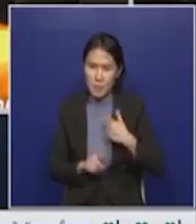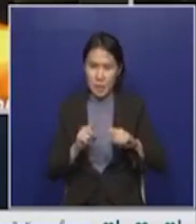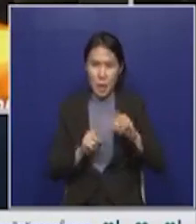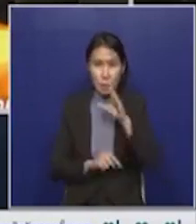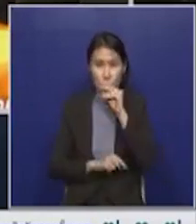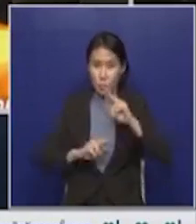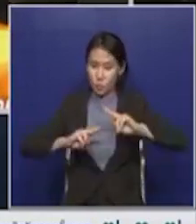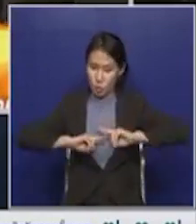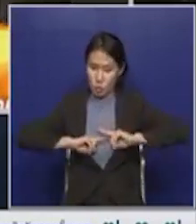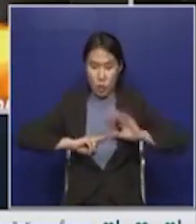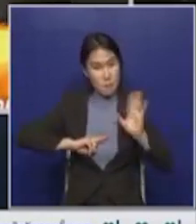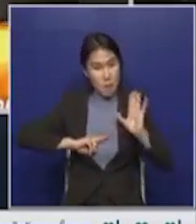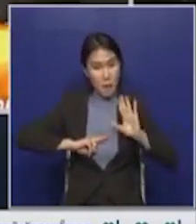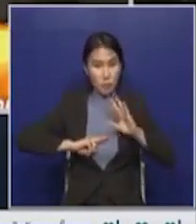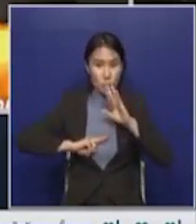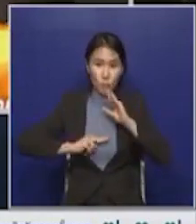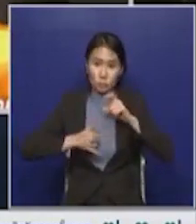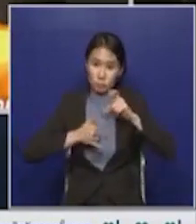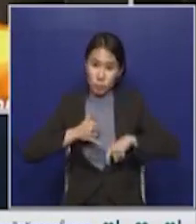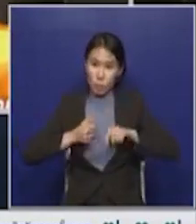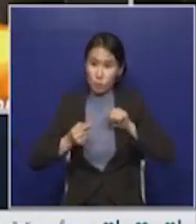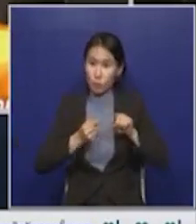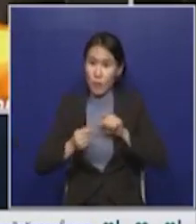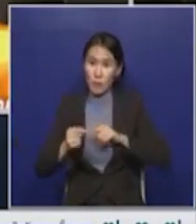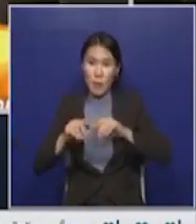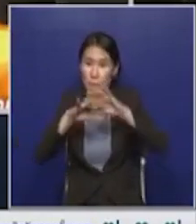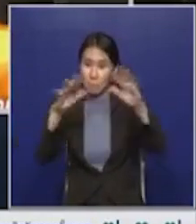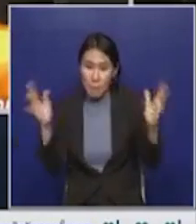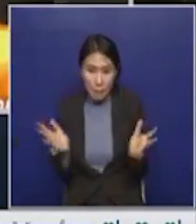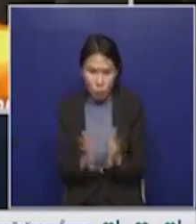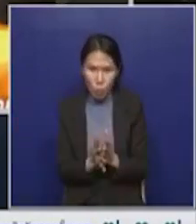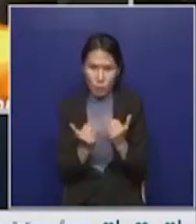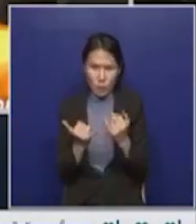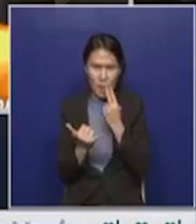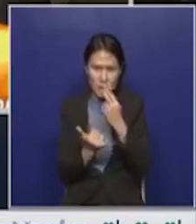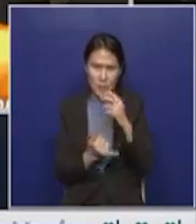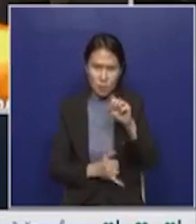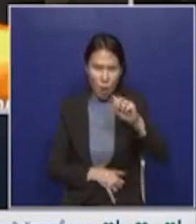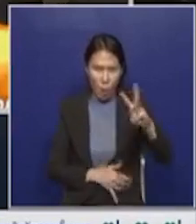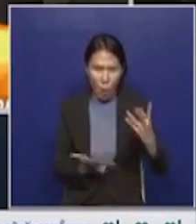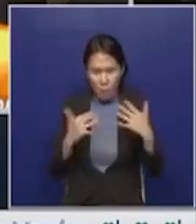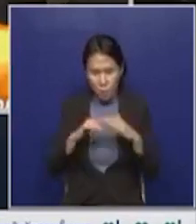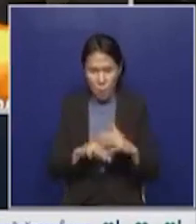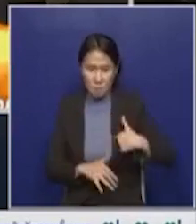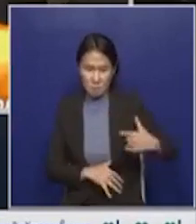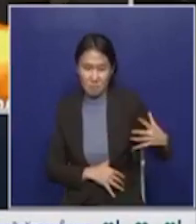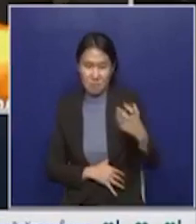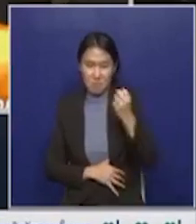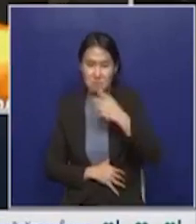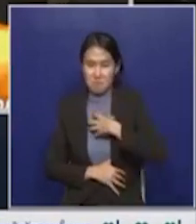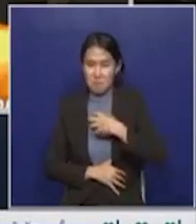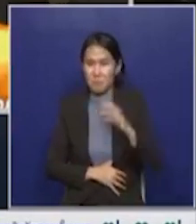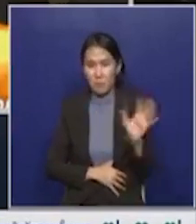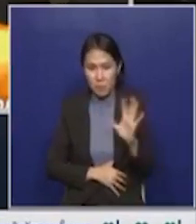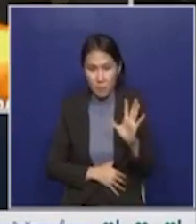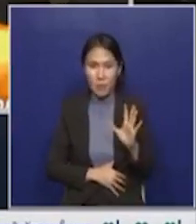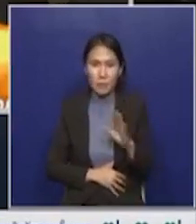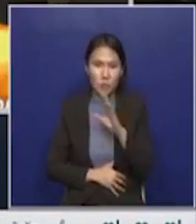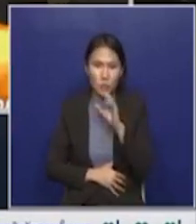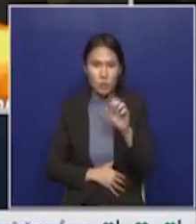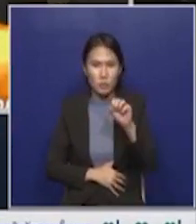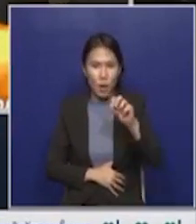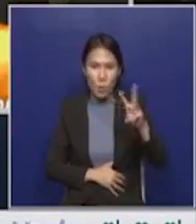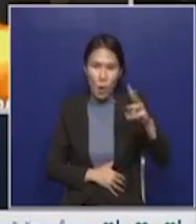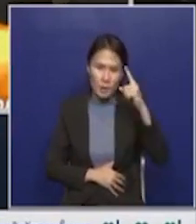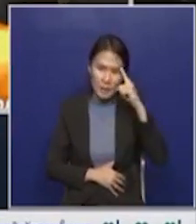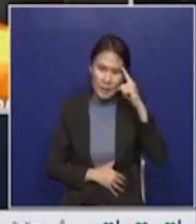ในทางส่วนตัวท่านเป็นส่วนตัวผมด้วยนะหลักการหลักการไม่ควรแล้วครับที่วันที่จะเข้ามาแชร์อำนาจส่วนนี้ผู้ที่ไม่ควรที่จะเข้ามา